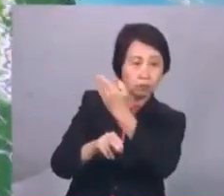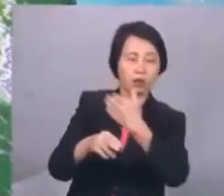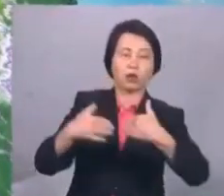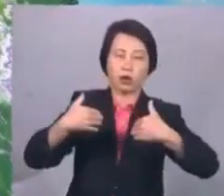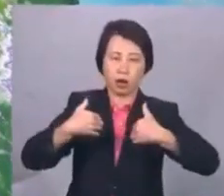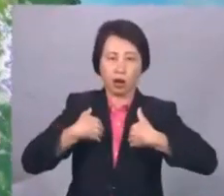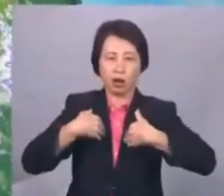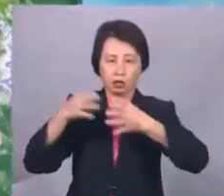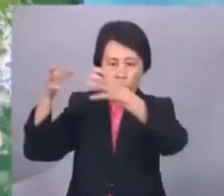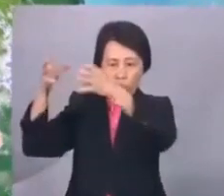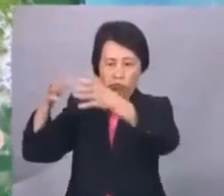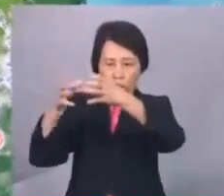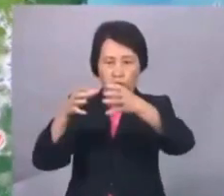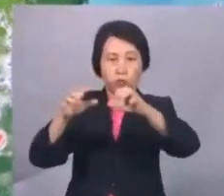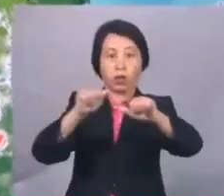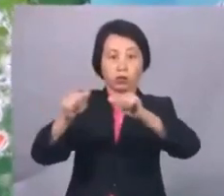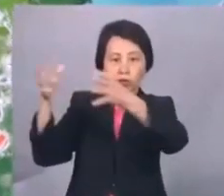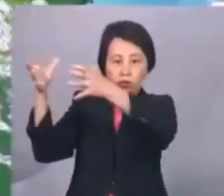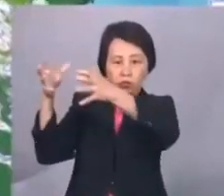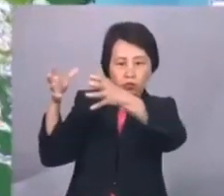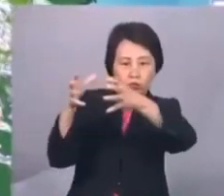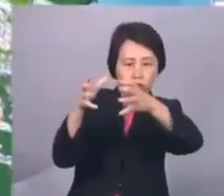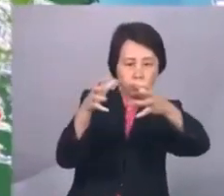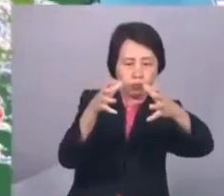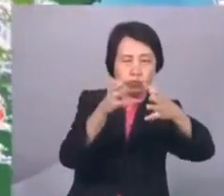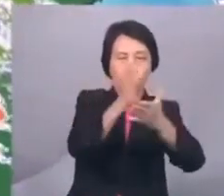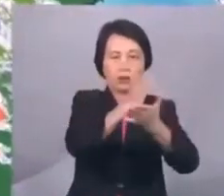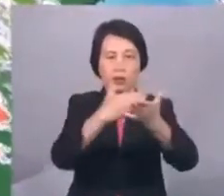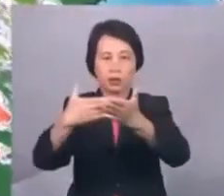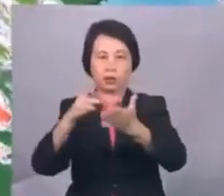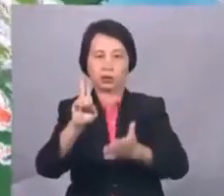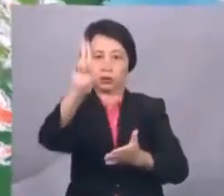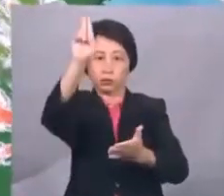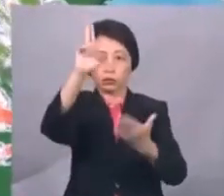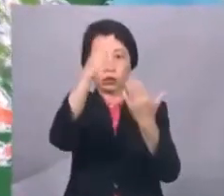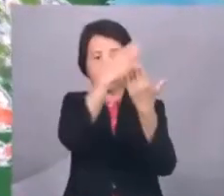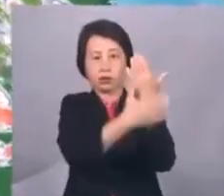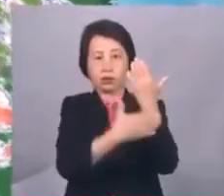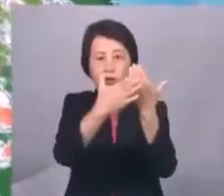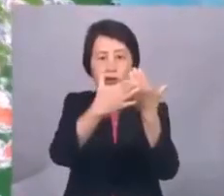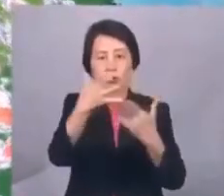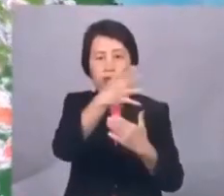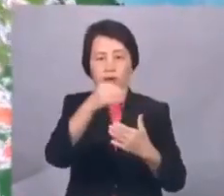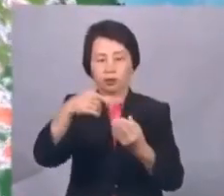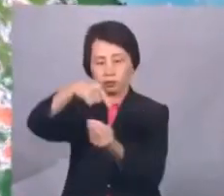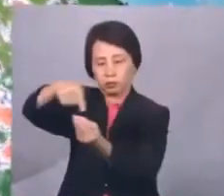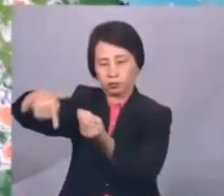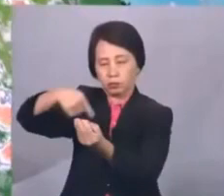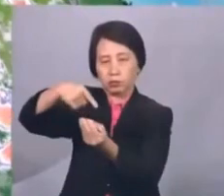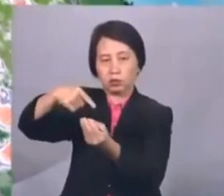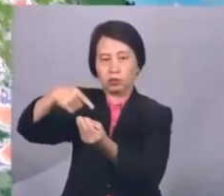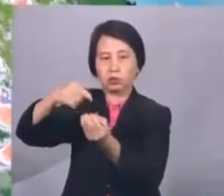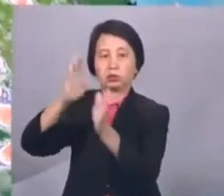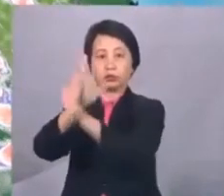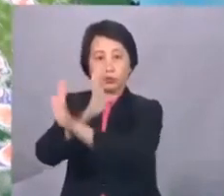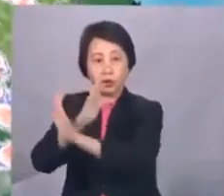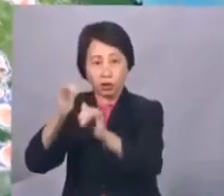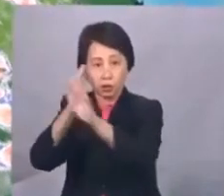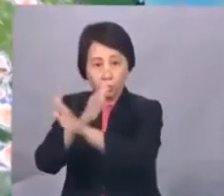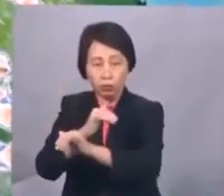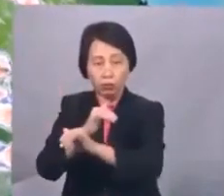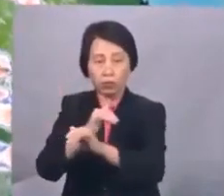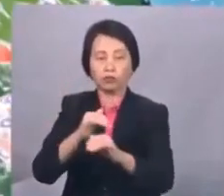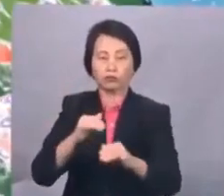terdapat kelompok wanita tipe disekitar pohon Chan Utara Semenanjung dan juga disekitar Negeri Serawak